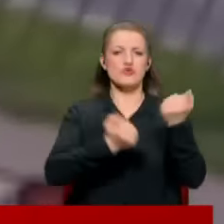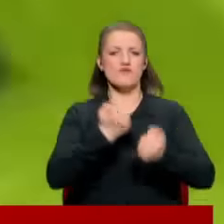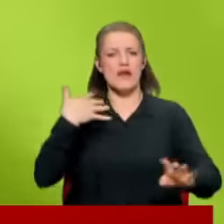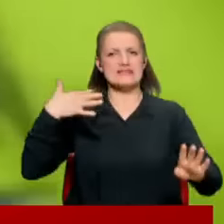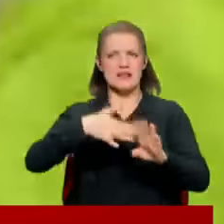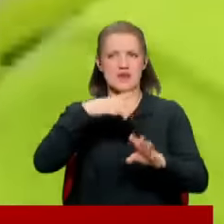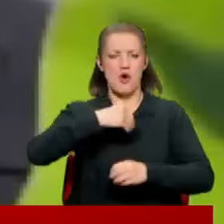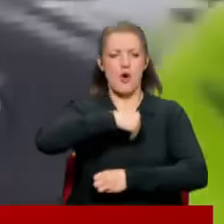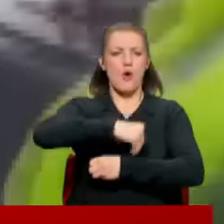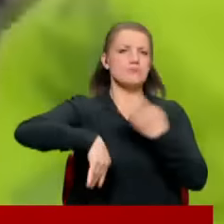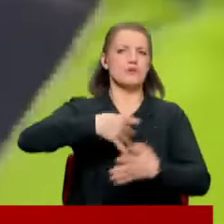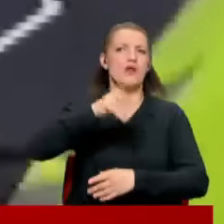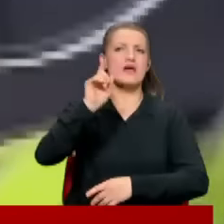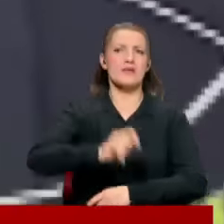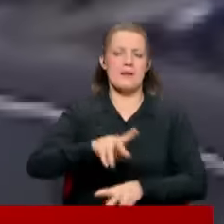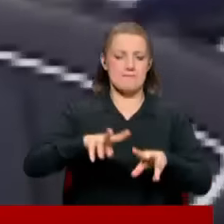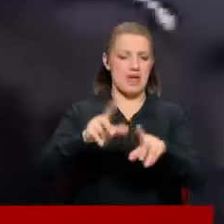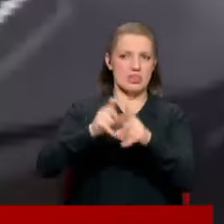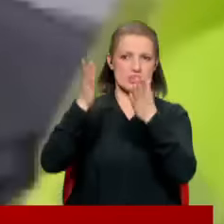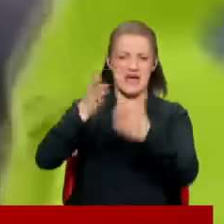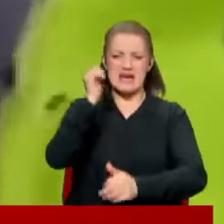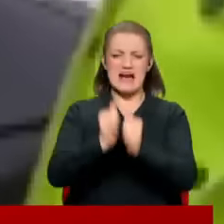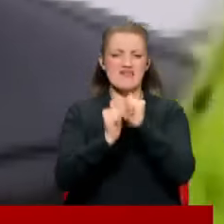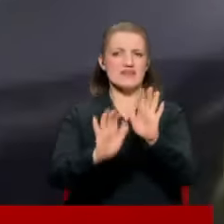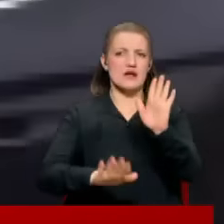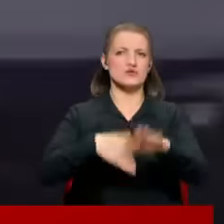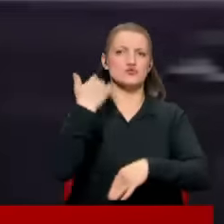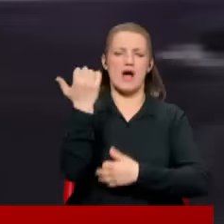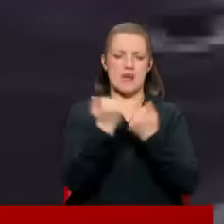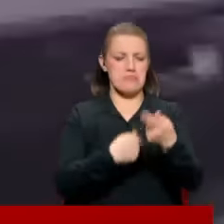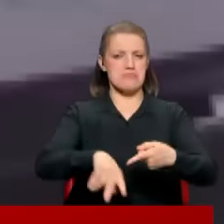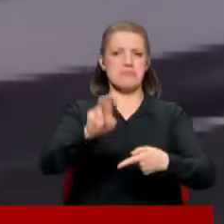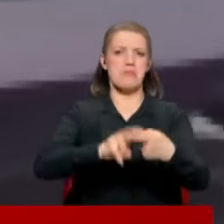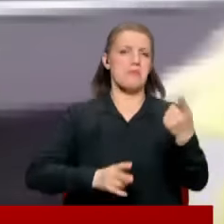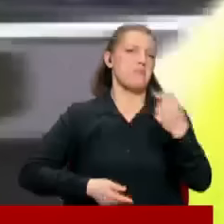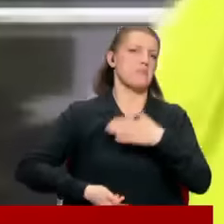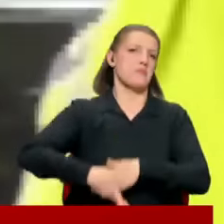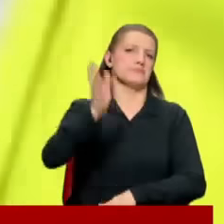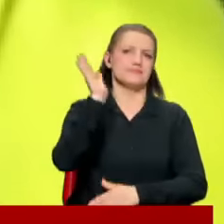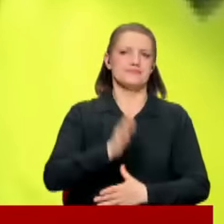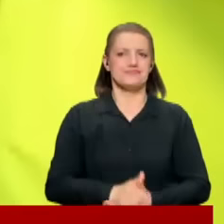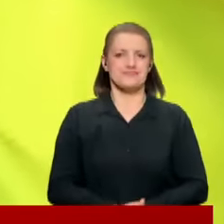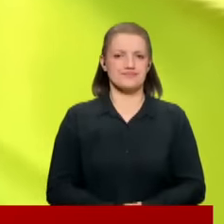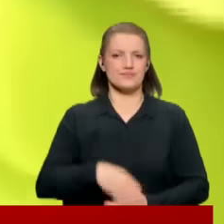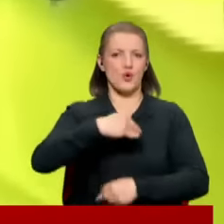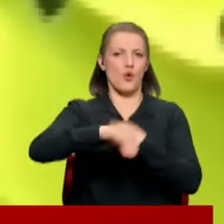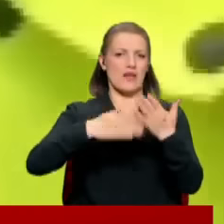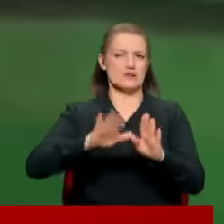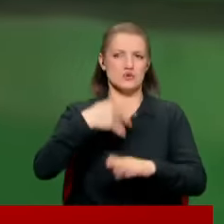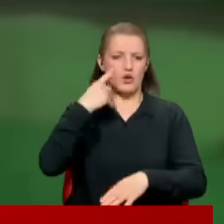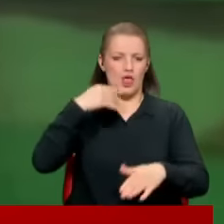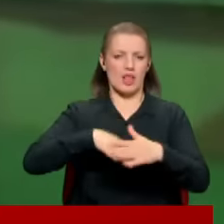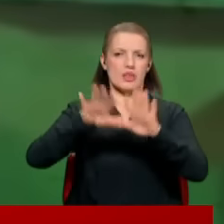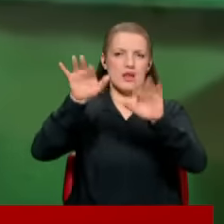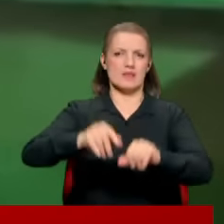saldıran, ortalığı birbirine katan MD kavganın ardından aracına binerek uzaklaştı olay yerinden. Olay sonrası